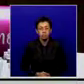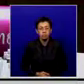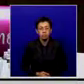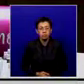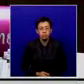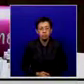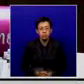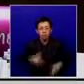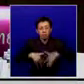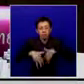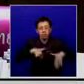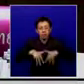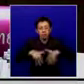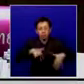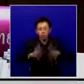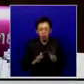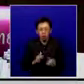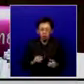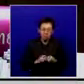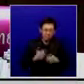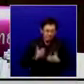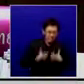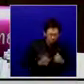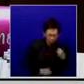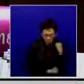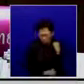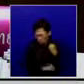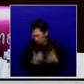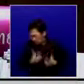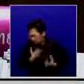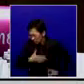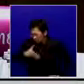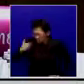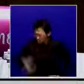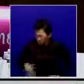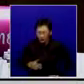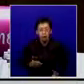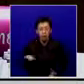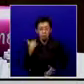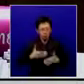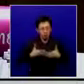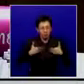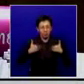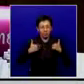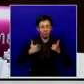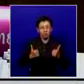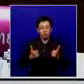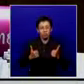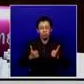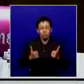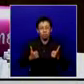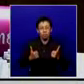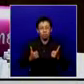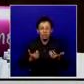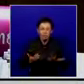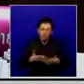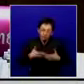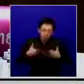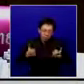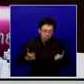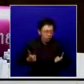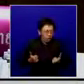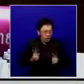ประชาชนคนที่ตกทุกข์ระกำลำบากเขาฝากมาทวงความสุขที่เขาเคยมีท่านมาพรากความสุขของเขาไปหมด